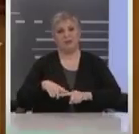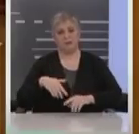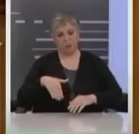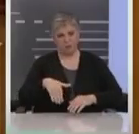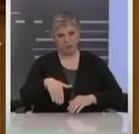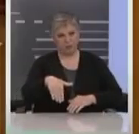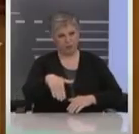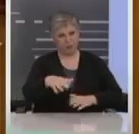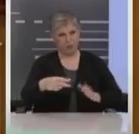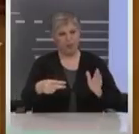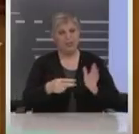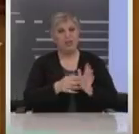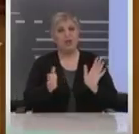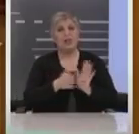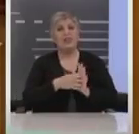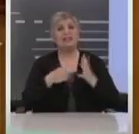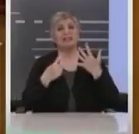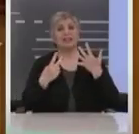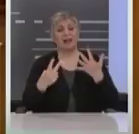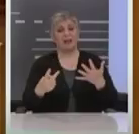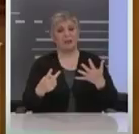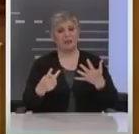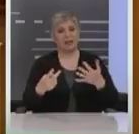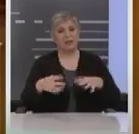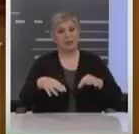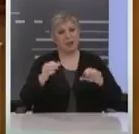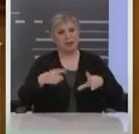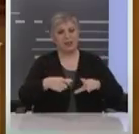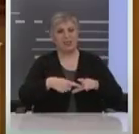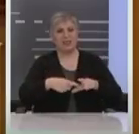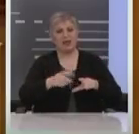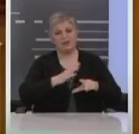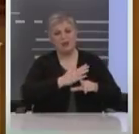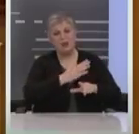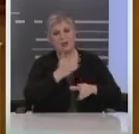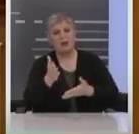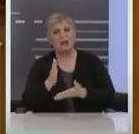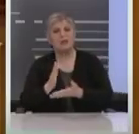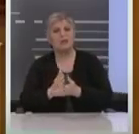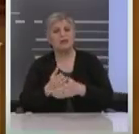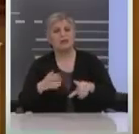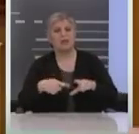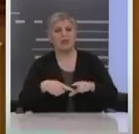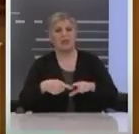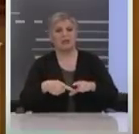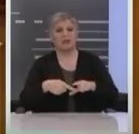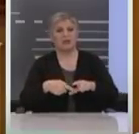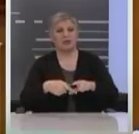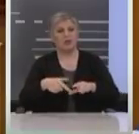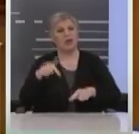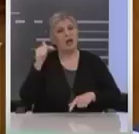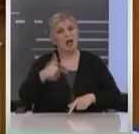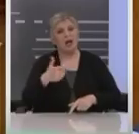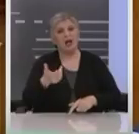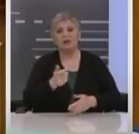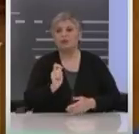του 2017, στις πρώτες μέρες του Δεκέμβρη και σίγουρα μέχρι τα μέσα του Δεκέμβρη, θα λάβουν μια ενίσχυση που για